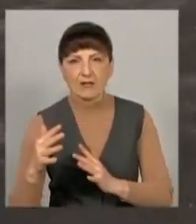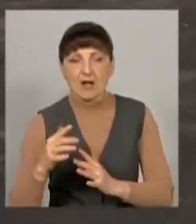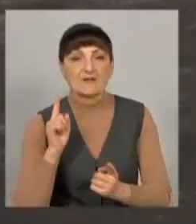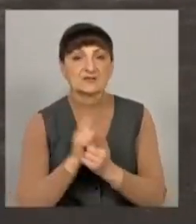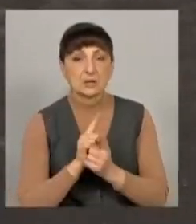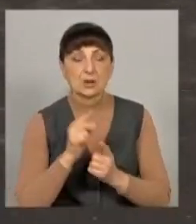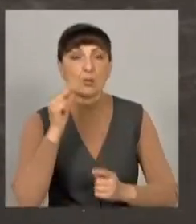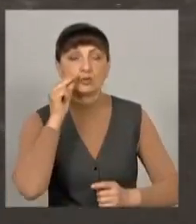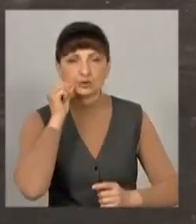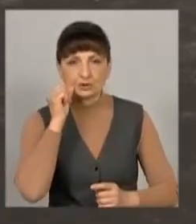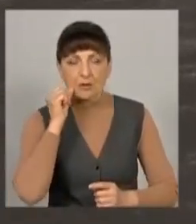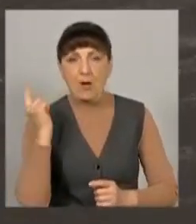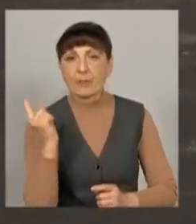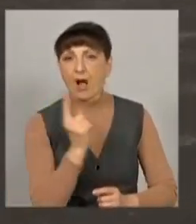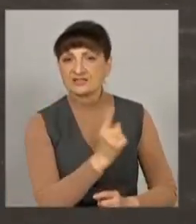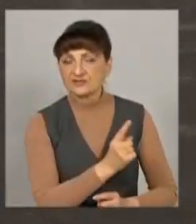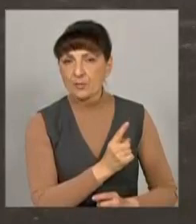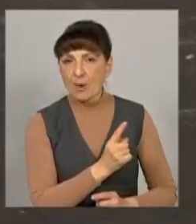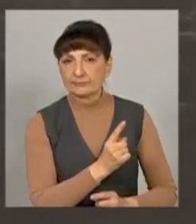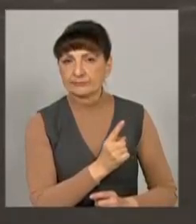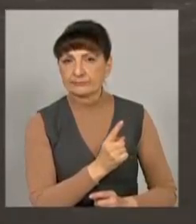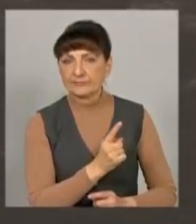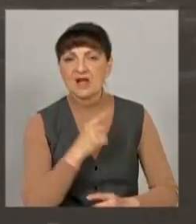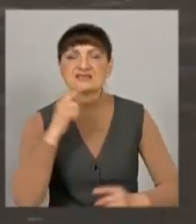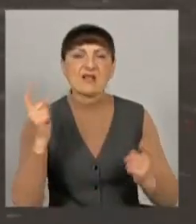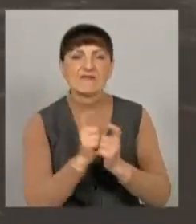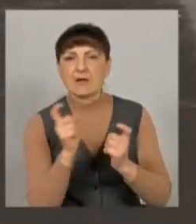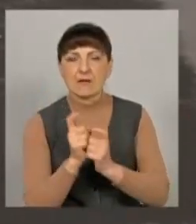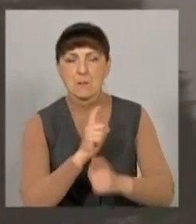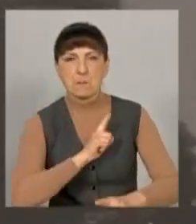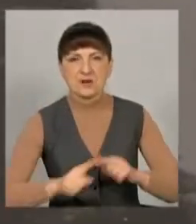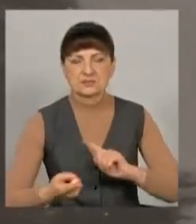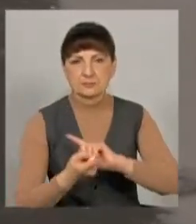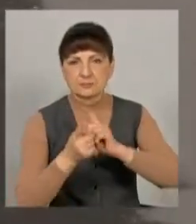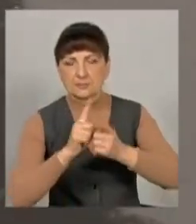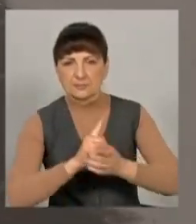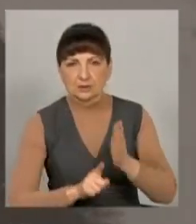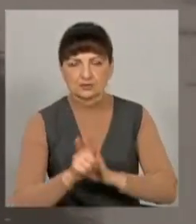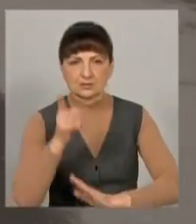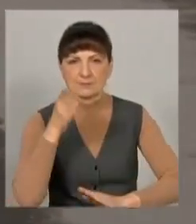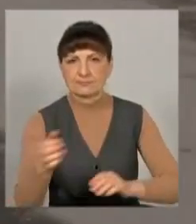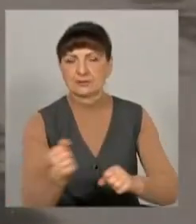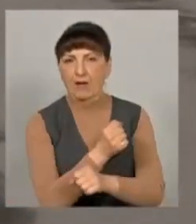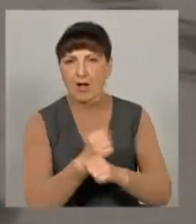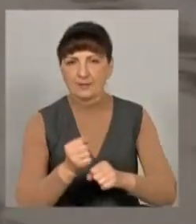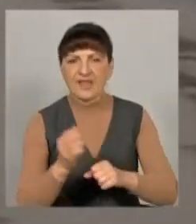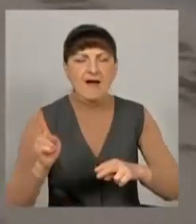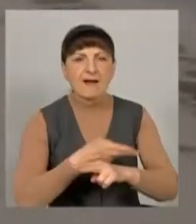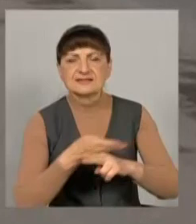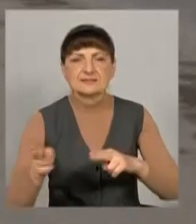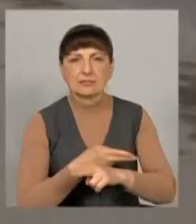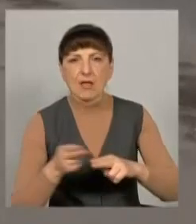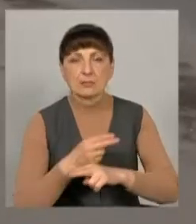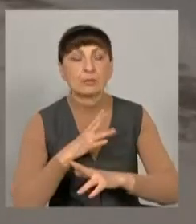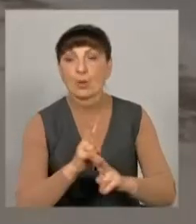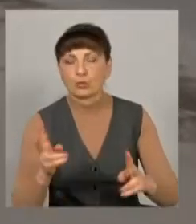встретили мужчину, проходившего мимо. Словесная перепалка быстро переросла в драку. Разнять нападавших